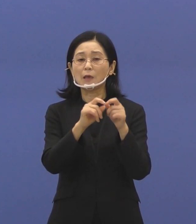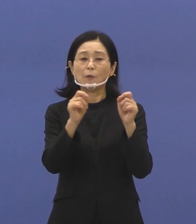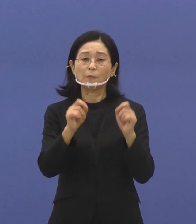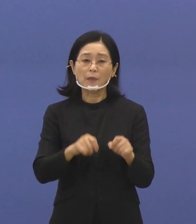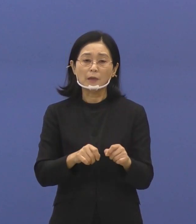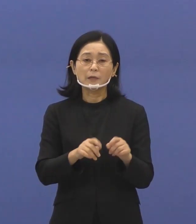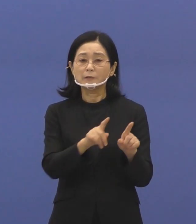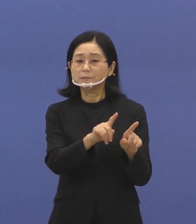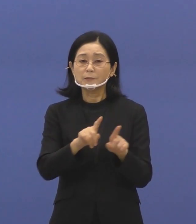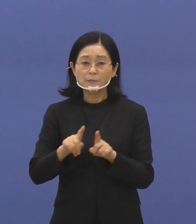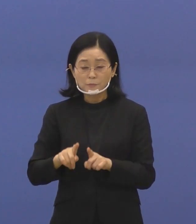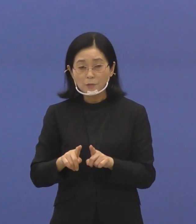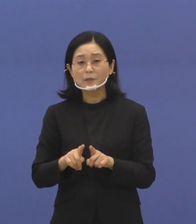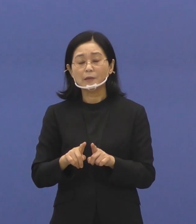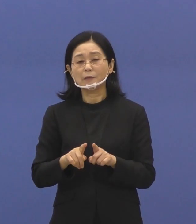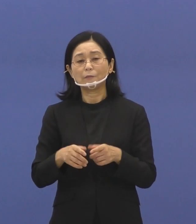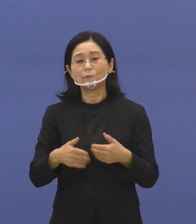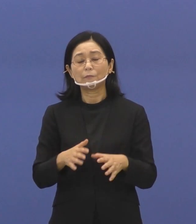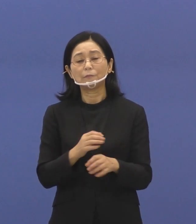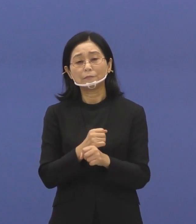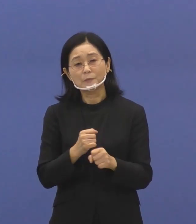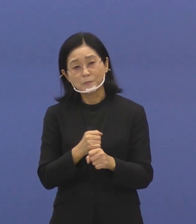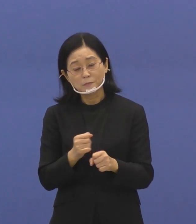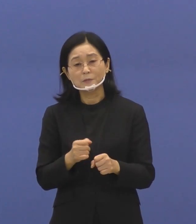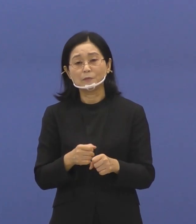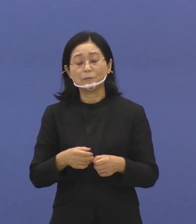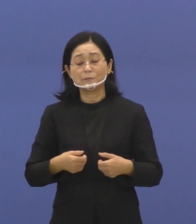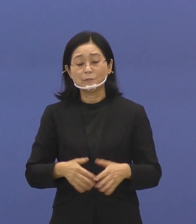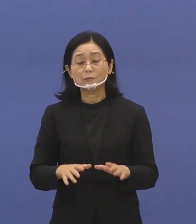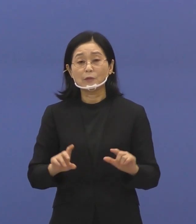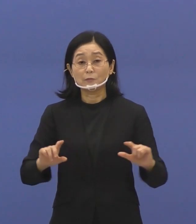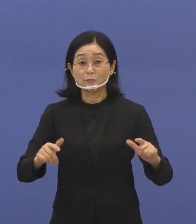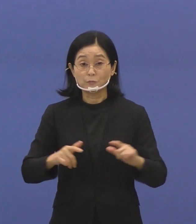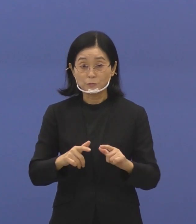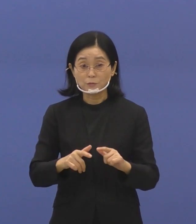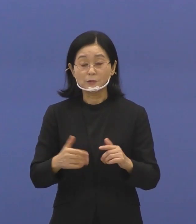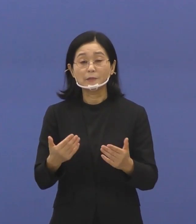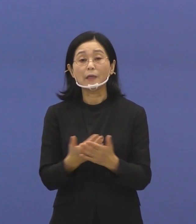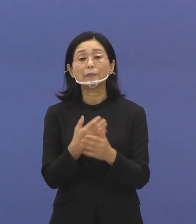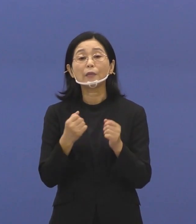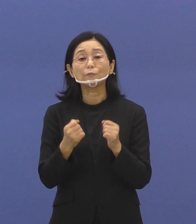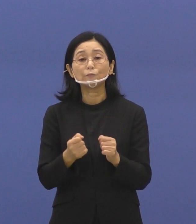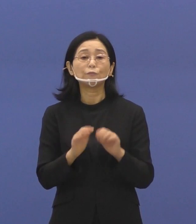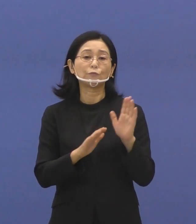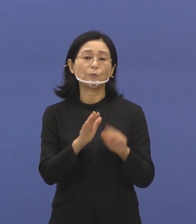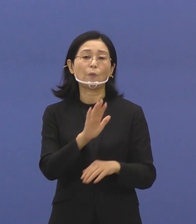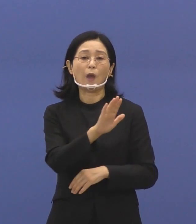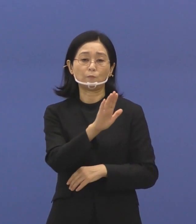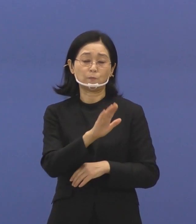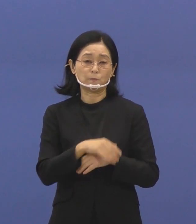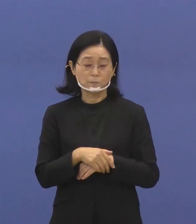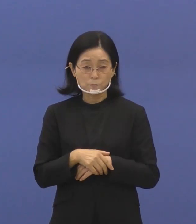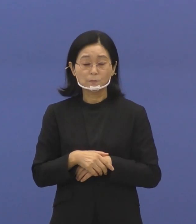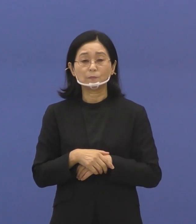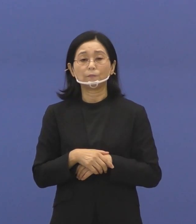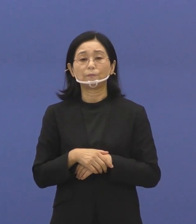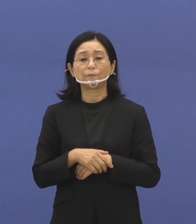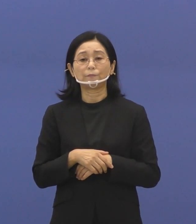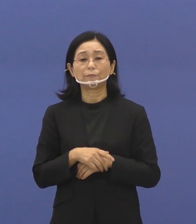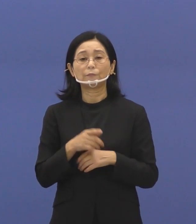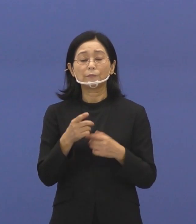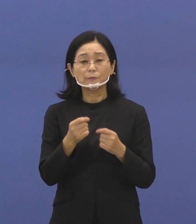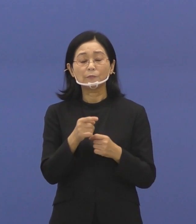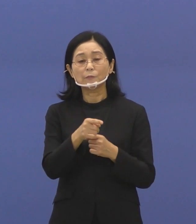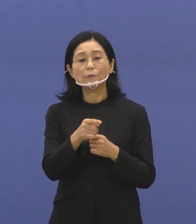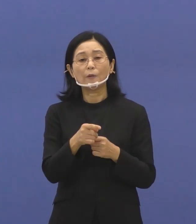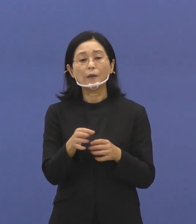希望してないのにそうやって少子化が進んでいるというところがありますので、そこはやはり経済的社